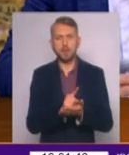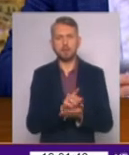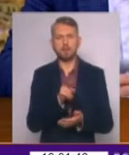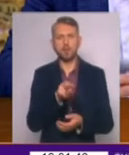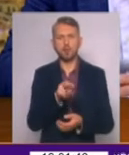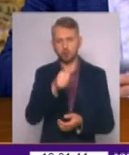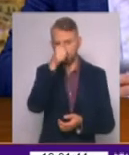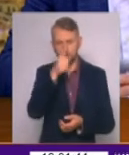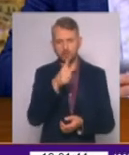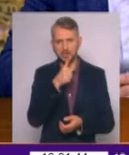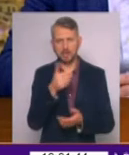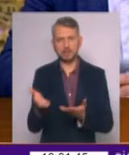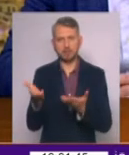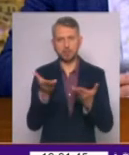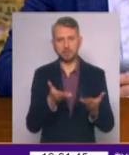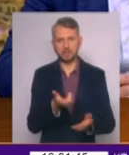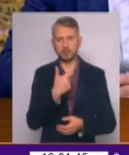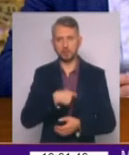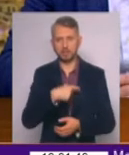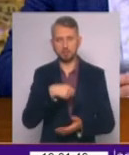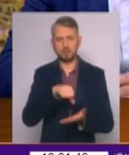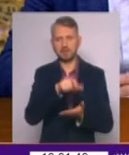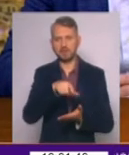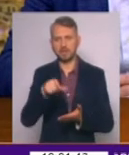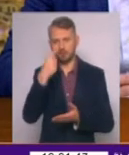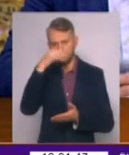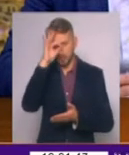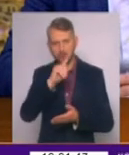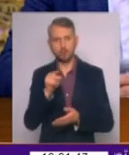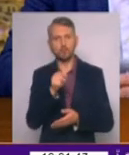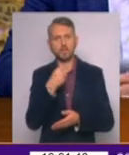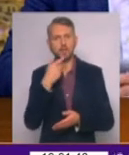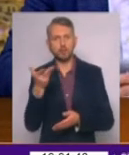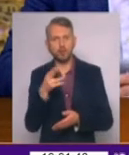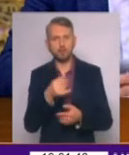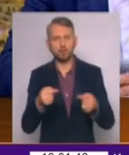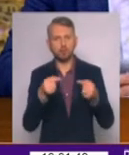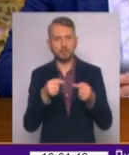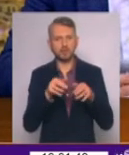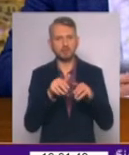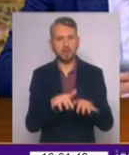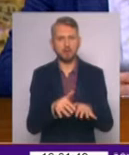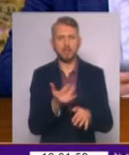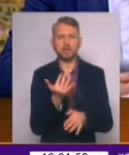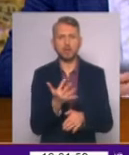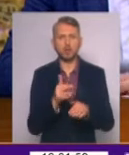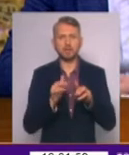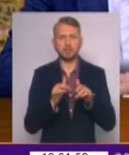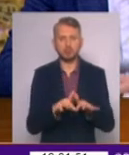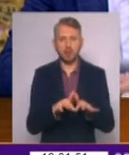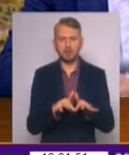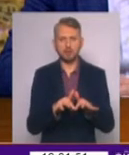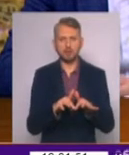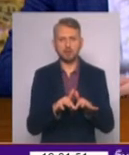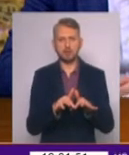місяці запросити до себе представників поліції, щоб вони з'ясували по певній справі, в кількості справ, свідками